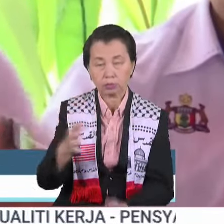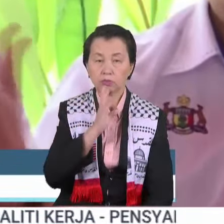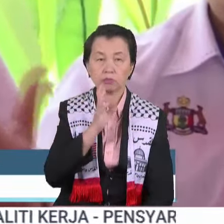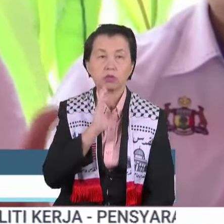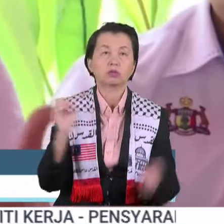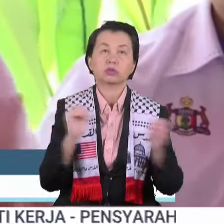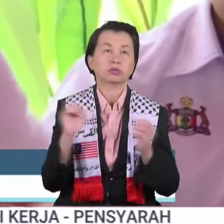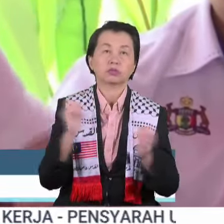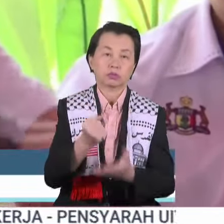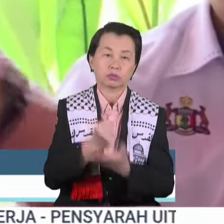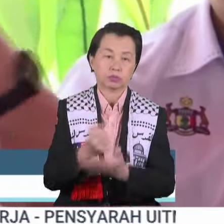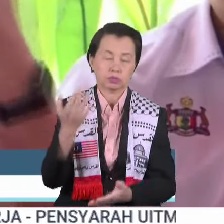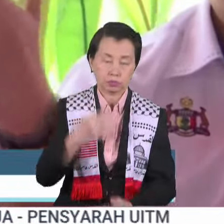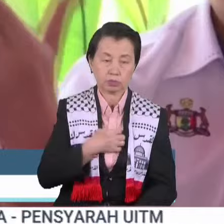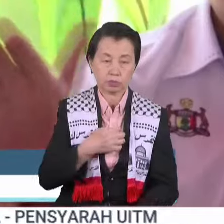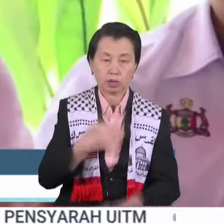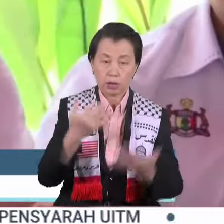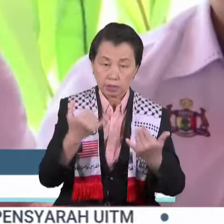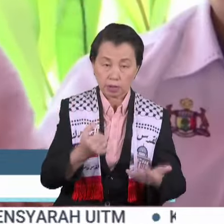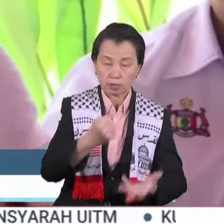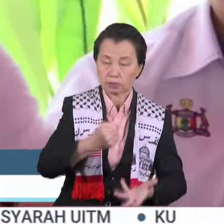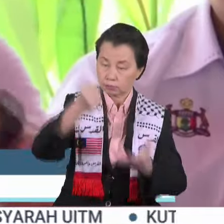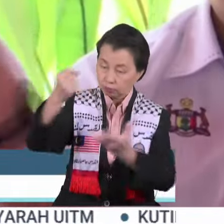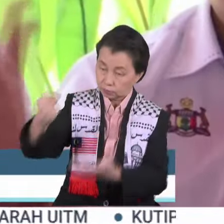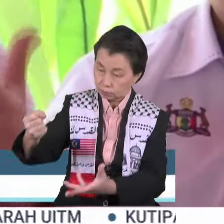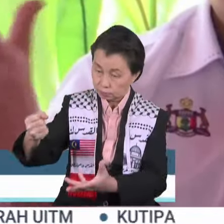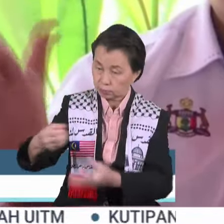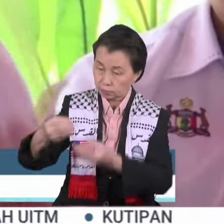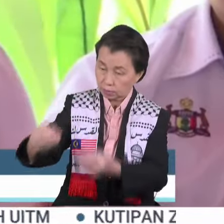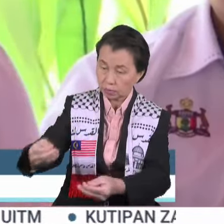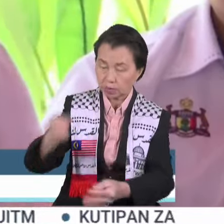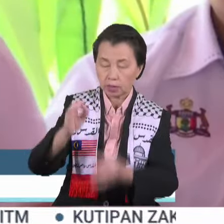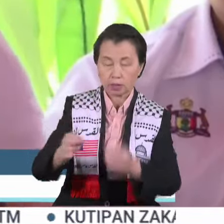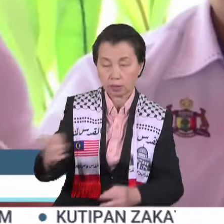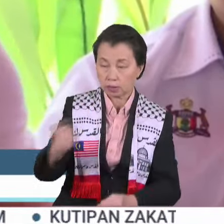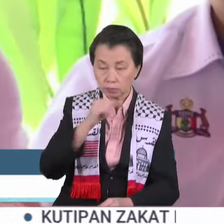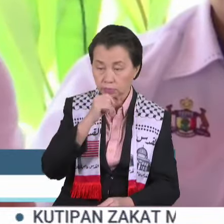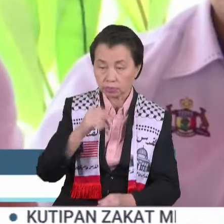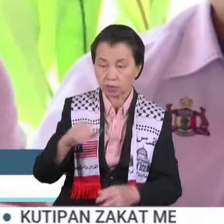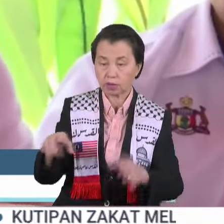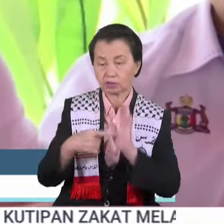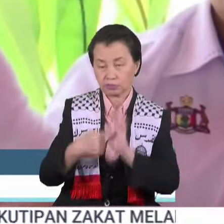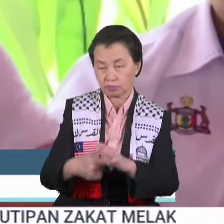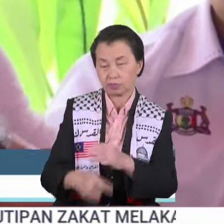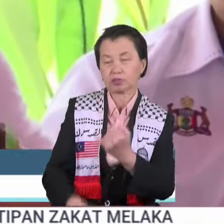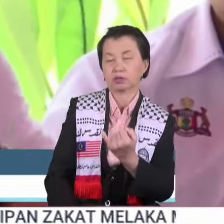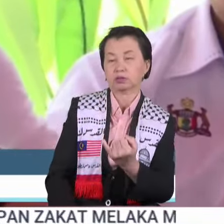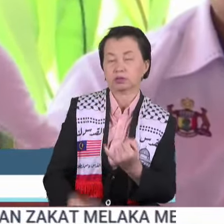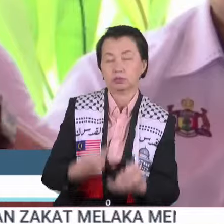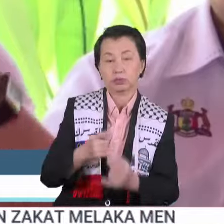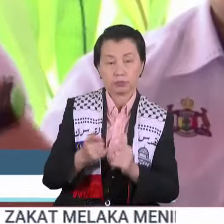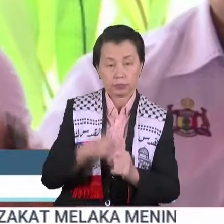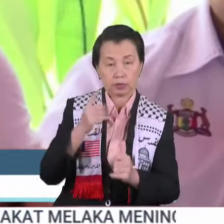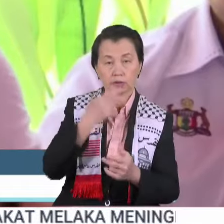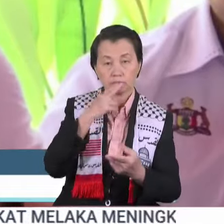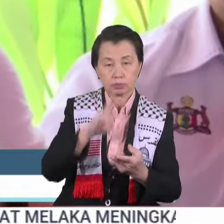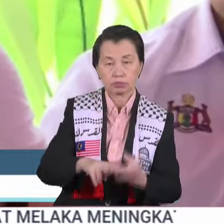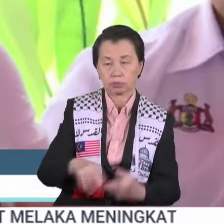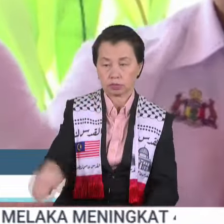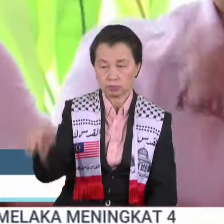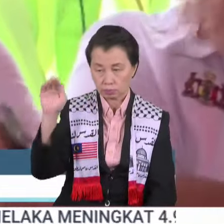tak ada peruntukan. Sekarang peruntukan sudah bagi, jika masih lagi tak perform, pertama, kita akan keluarkan surat